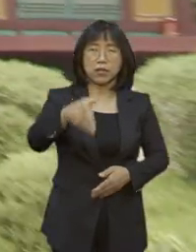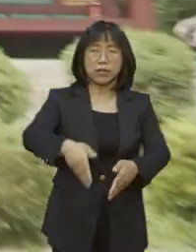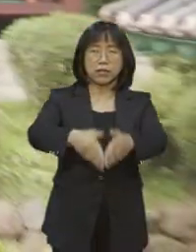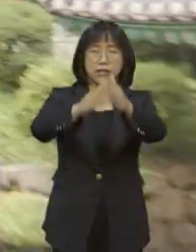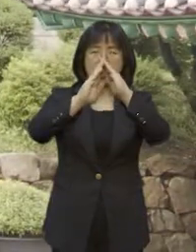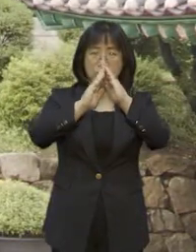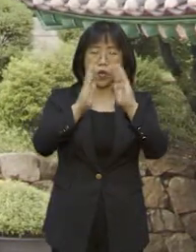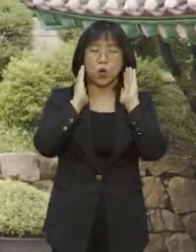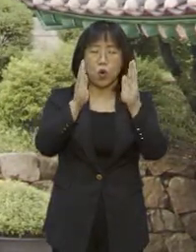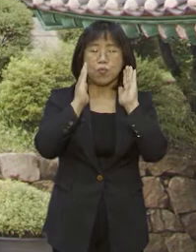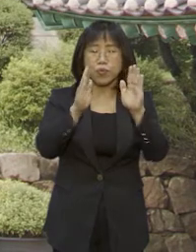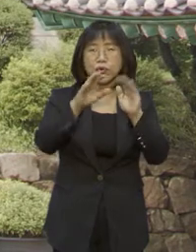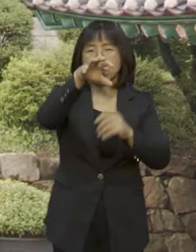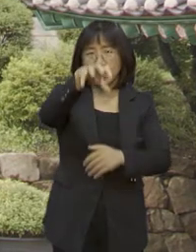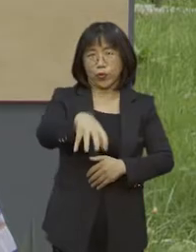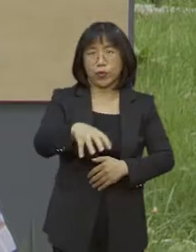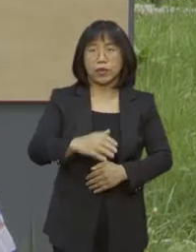교육기관입니다.